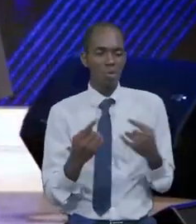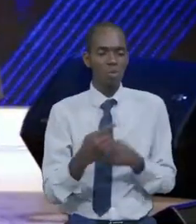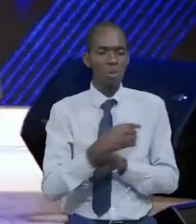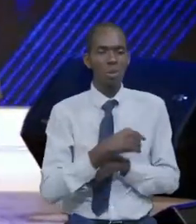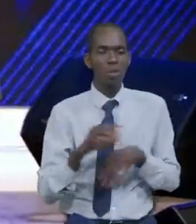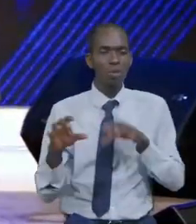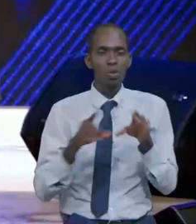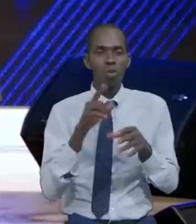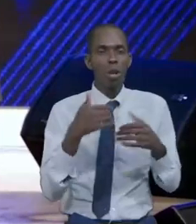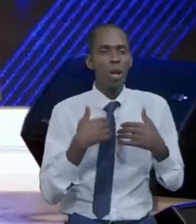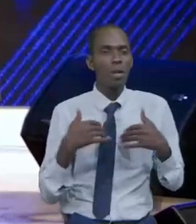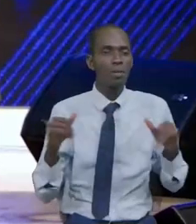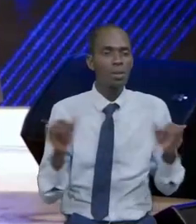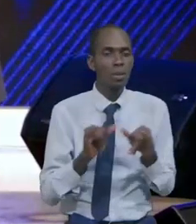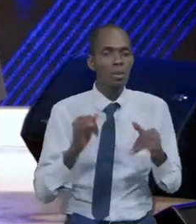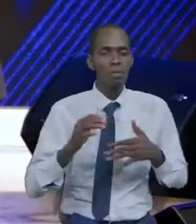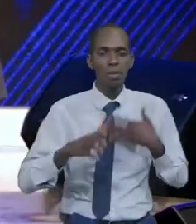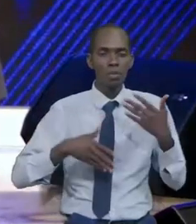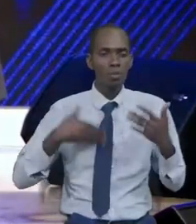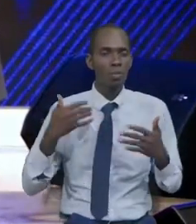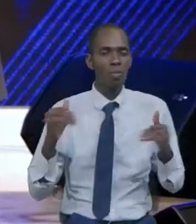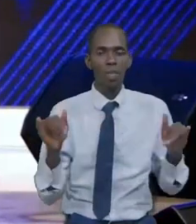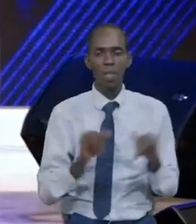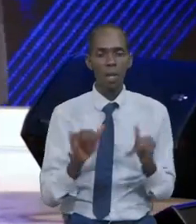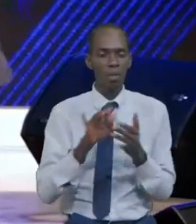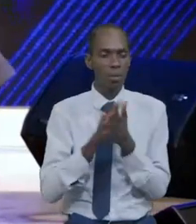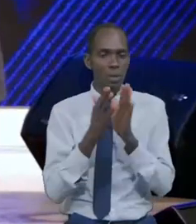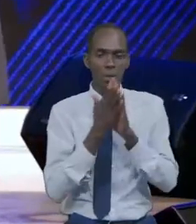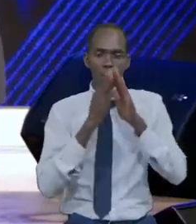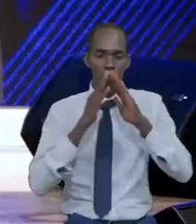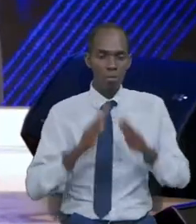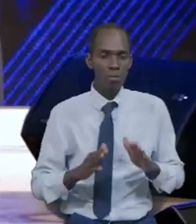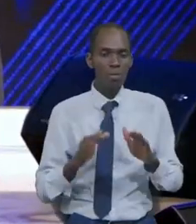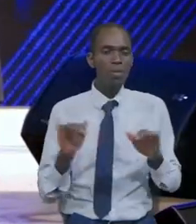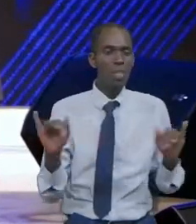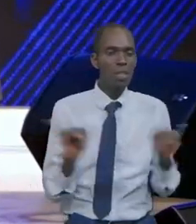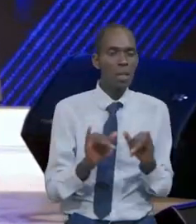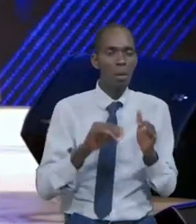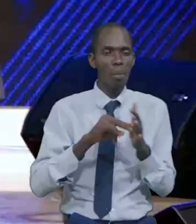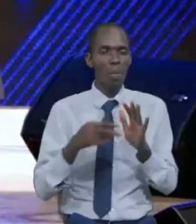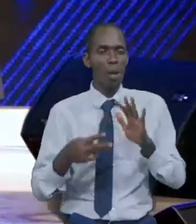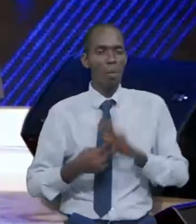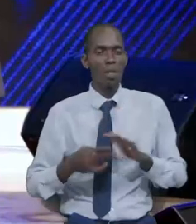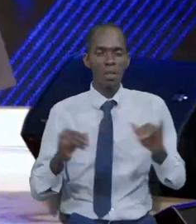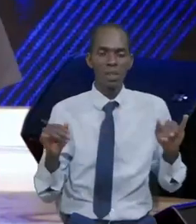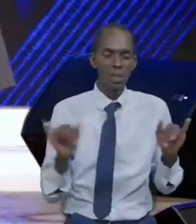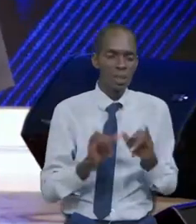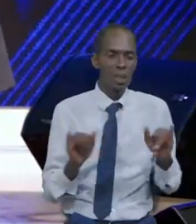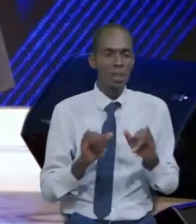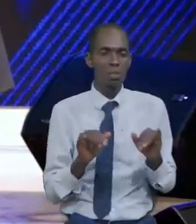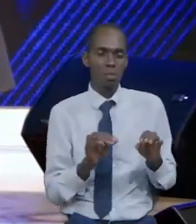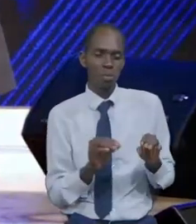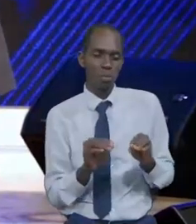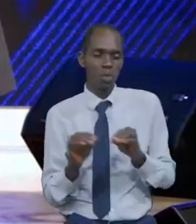même joie? Est-ce que tu as la même paix? Est-ce que tu as le même objectif? Est-ce que tu as la même